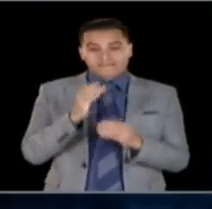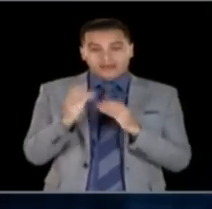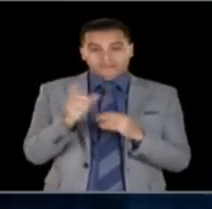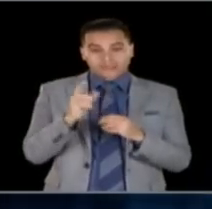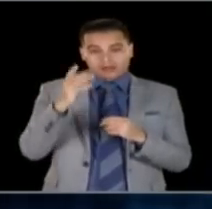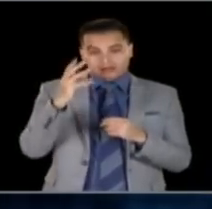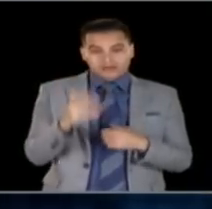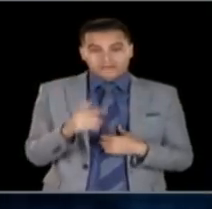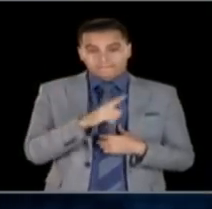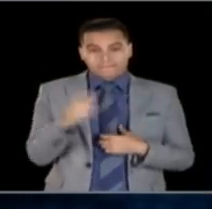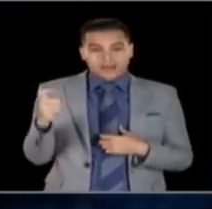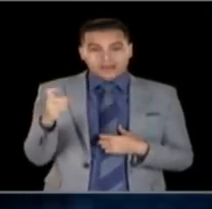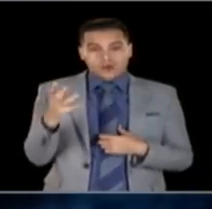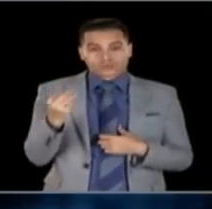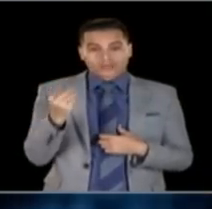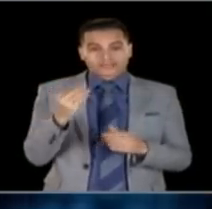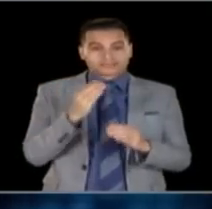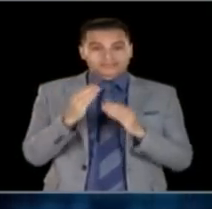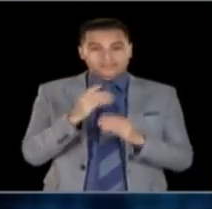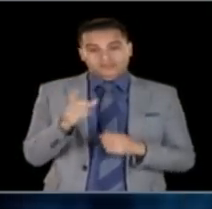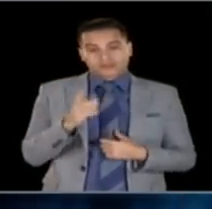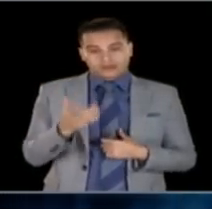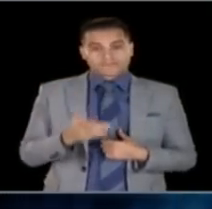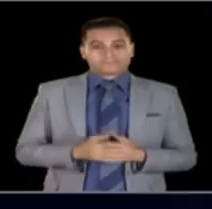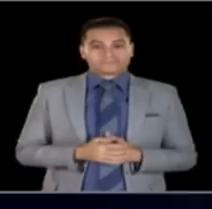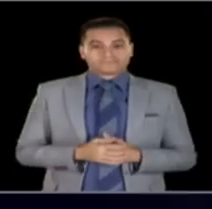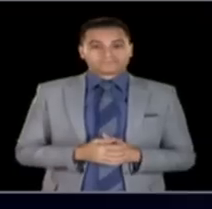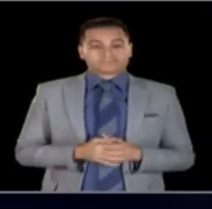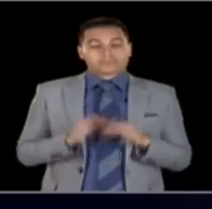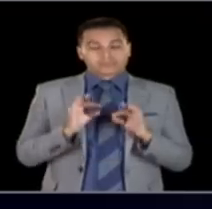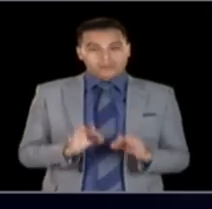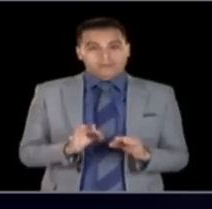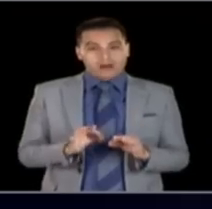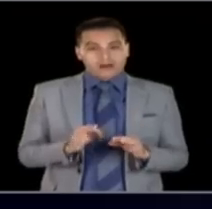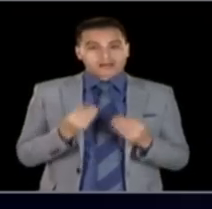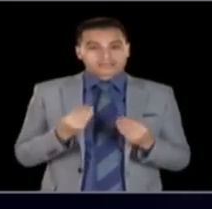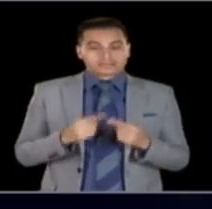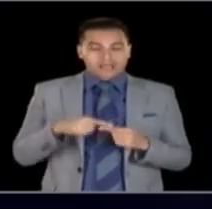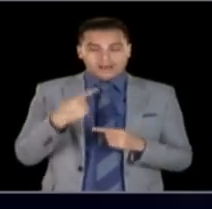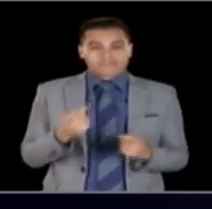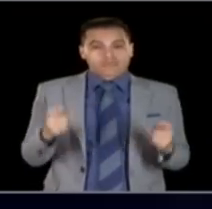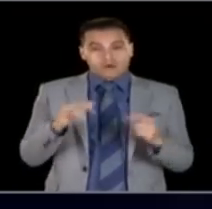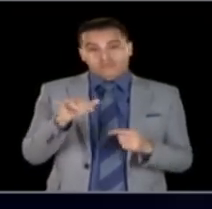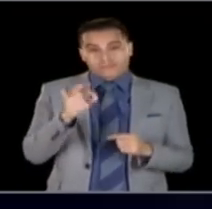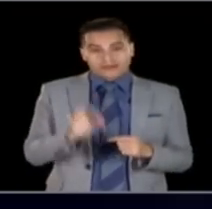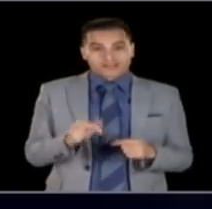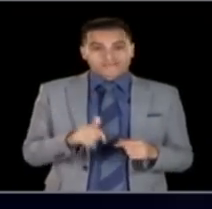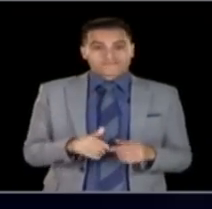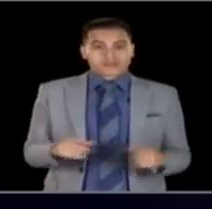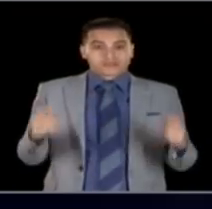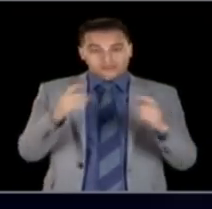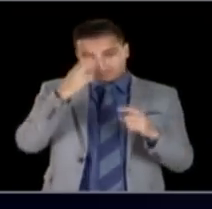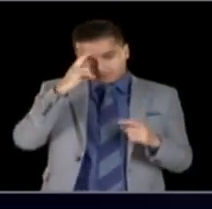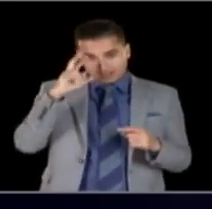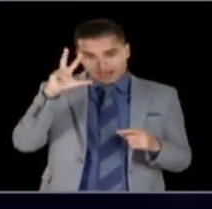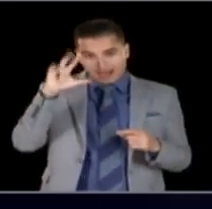نقاط و130 نقطة إجابات صحيحة. طبعا لسه عندنا مباراة مهمة ما بين